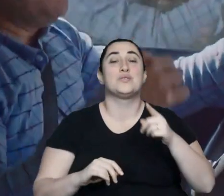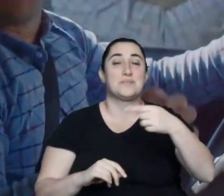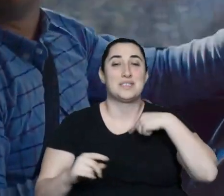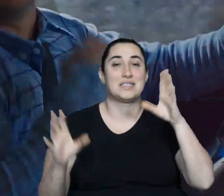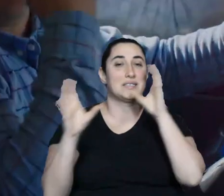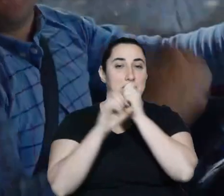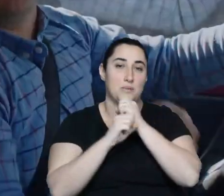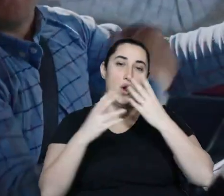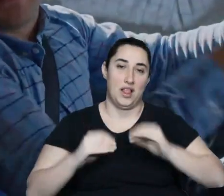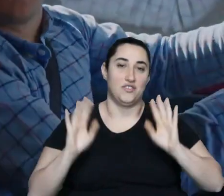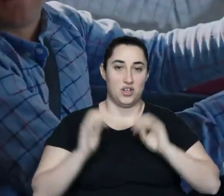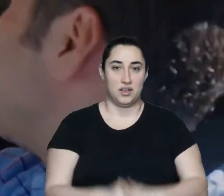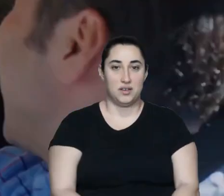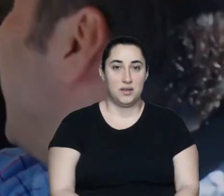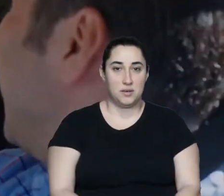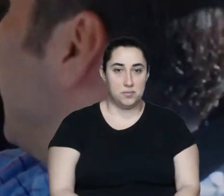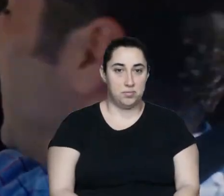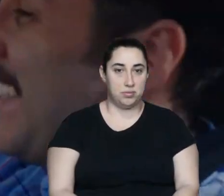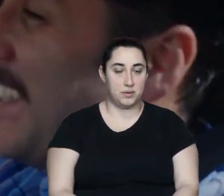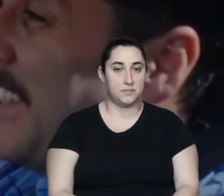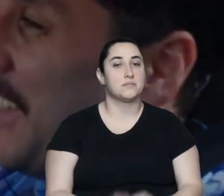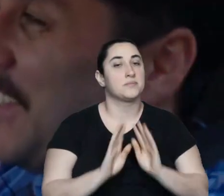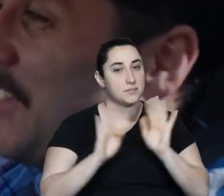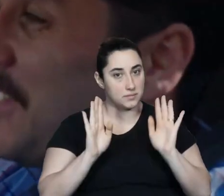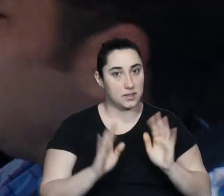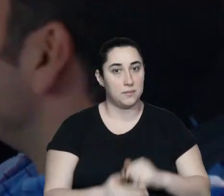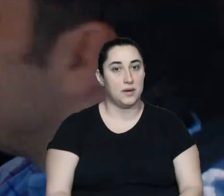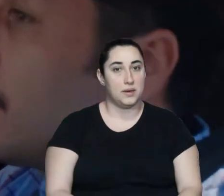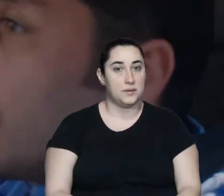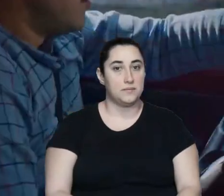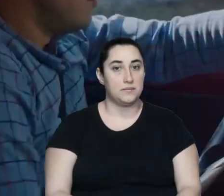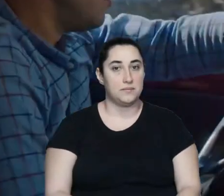senle benim aramda büyük bir sır olacak. Tamam.